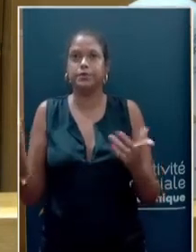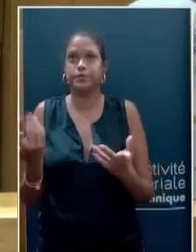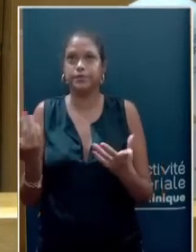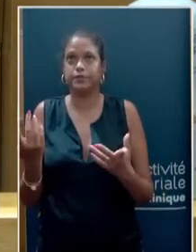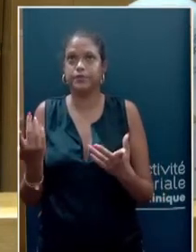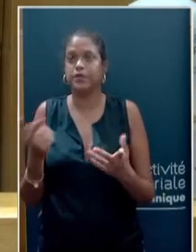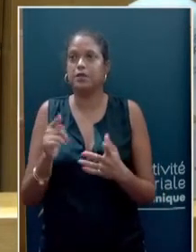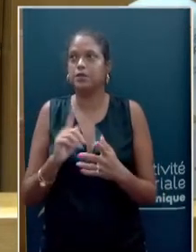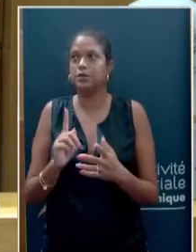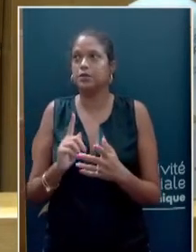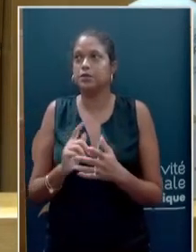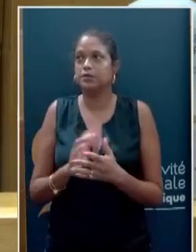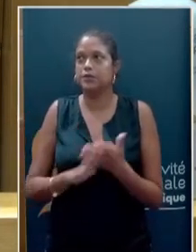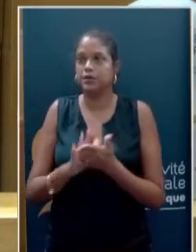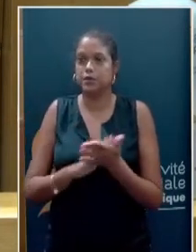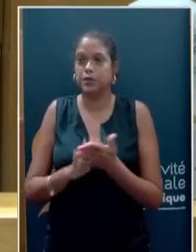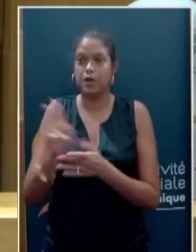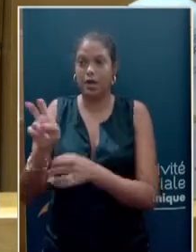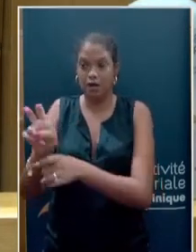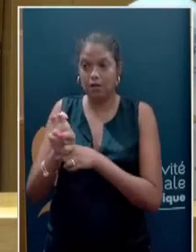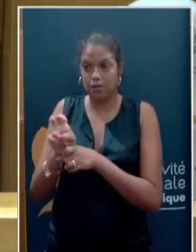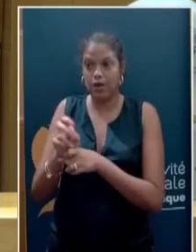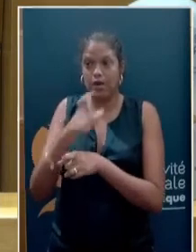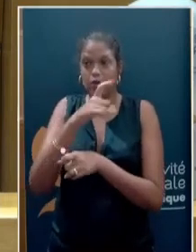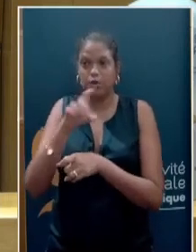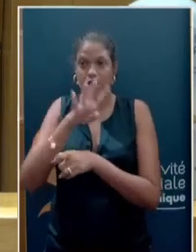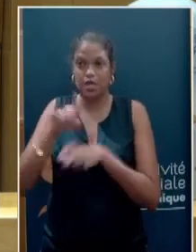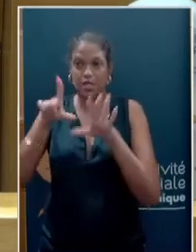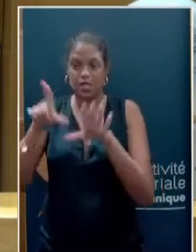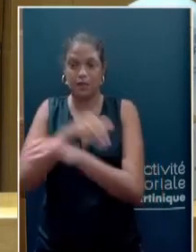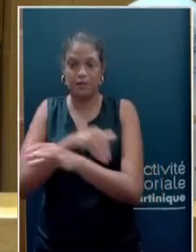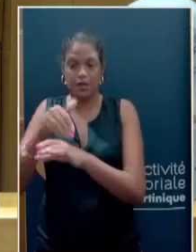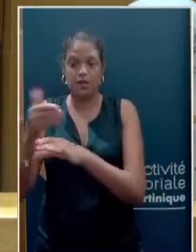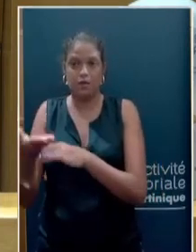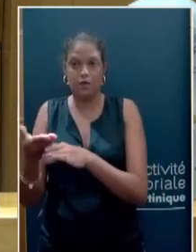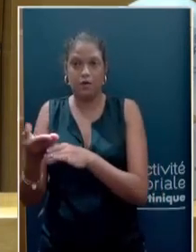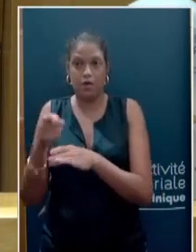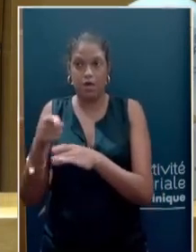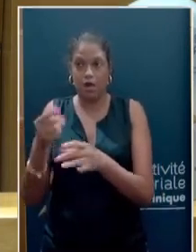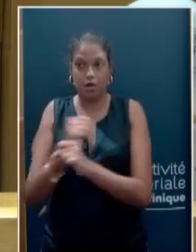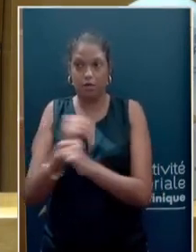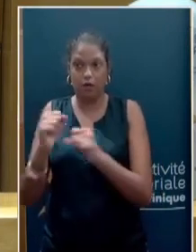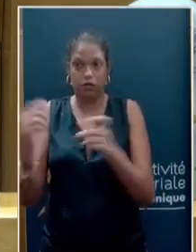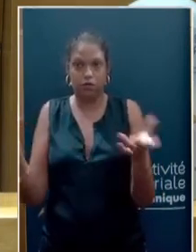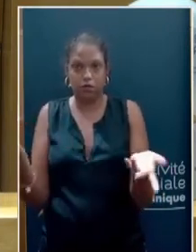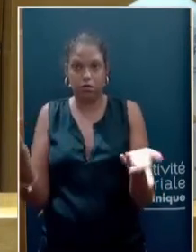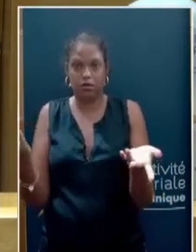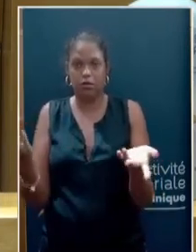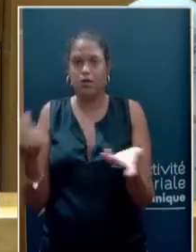viendra de l'emprunt, 247 millions, qui explose. Je me